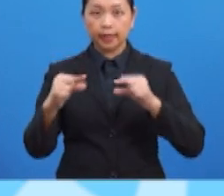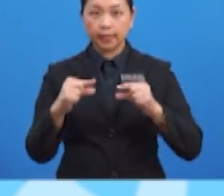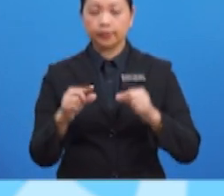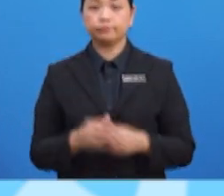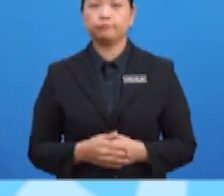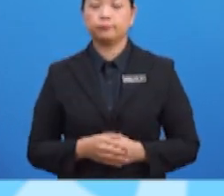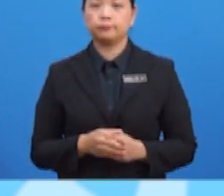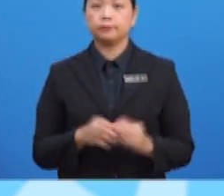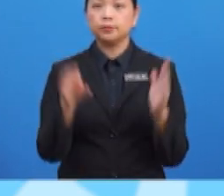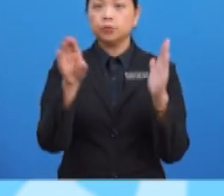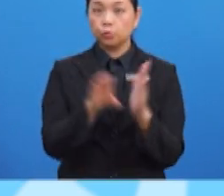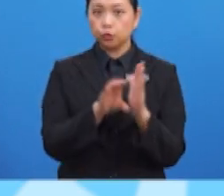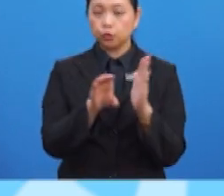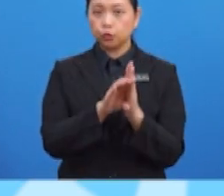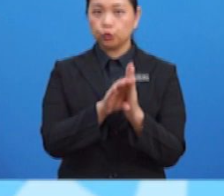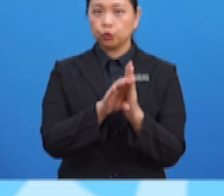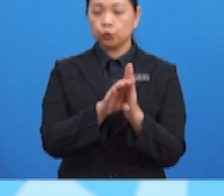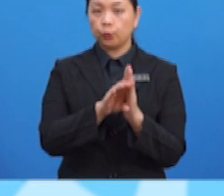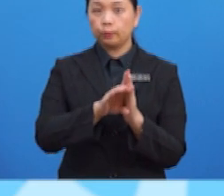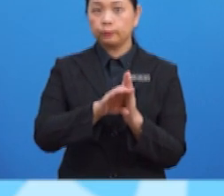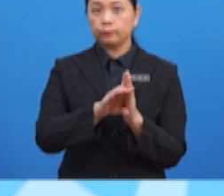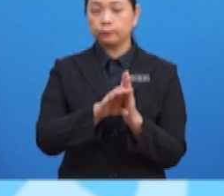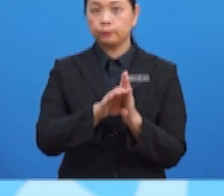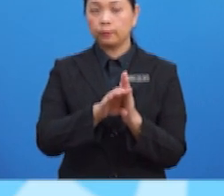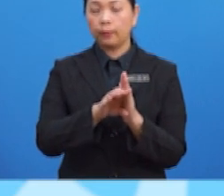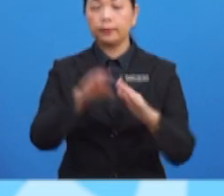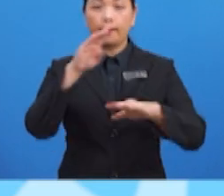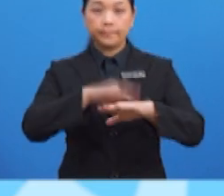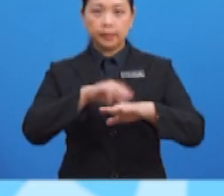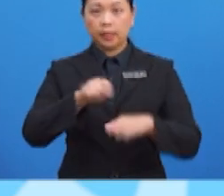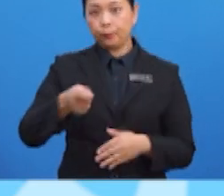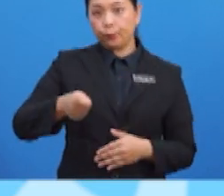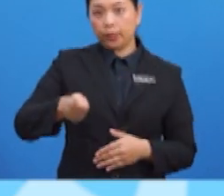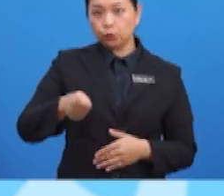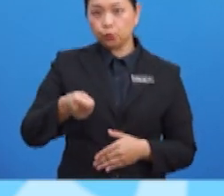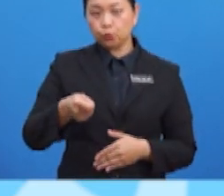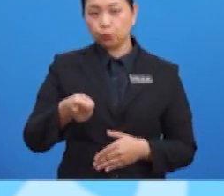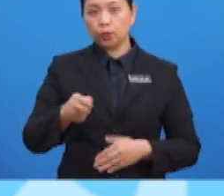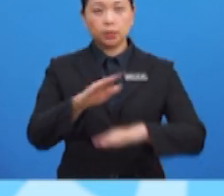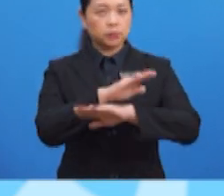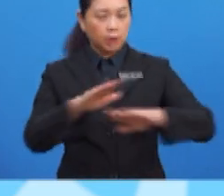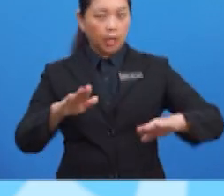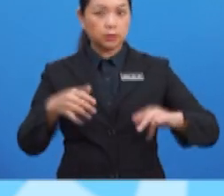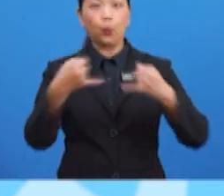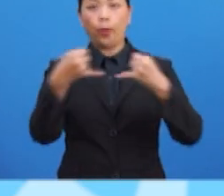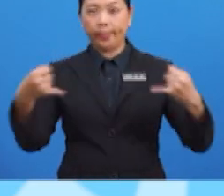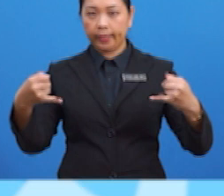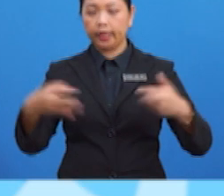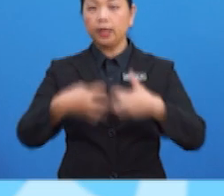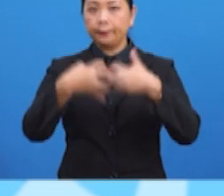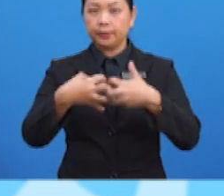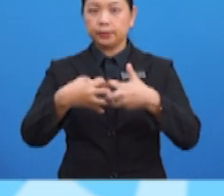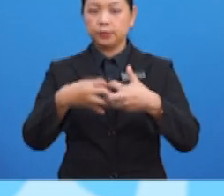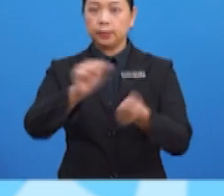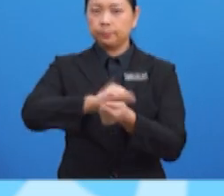Contoh penggunaan gear taji ini adalah pada pemutar skru, tanpa wayar, mesin